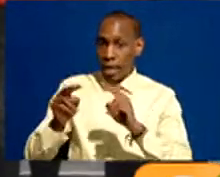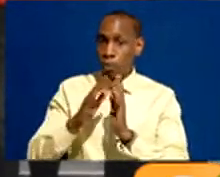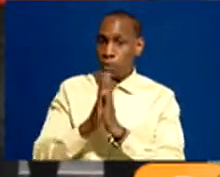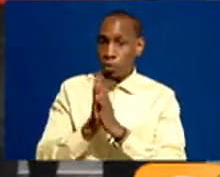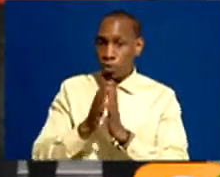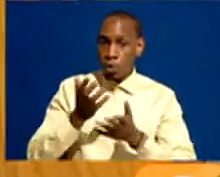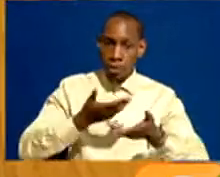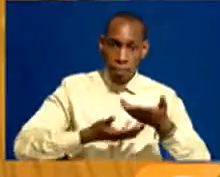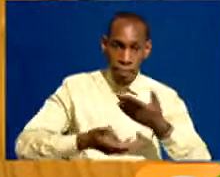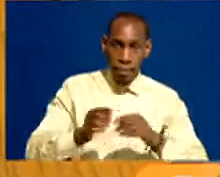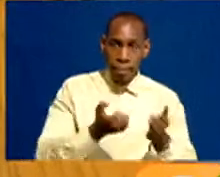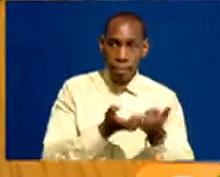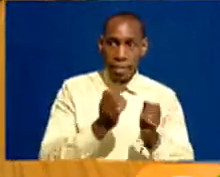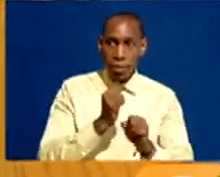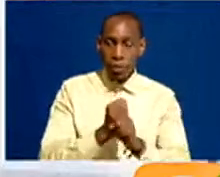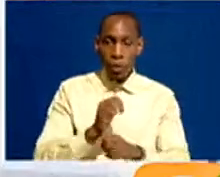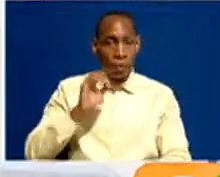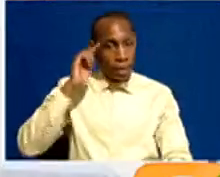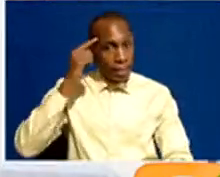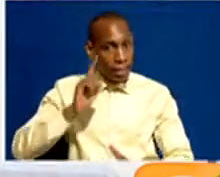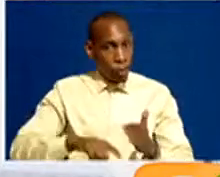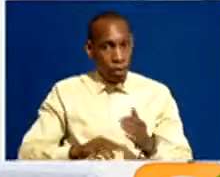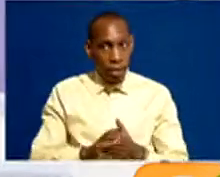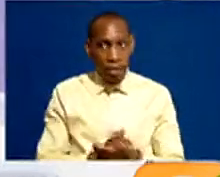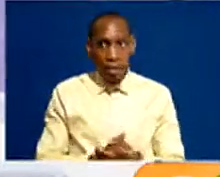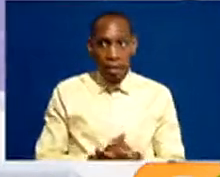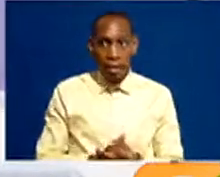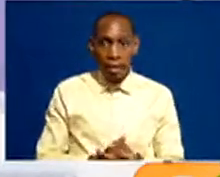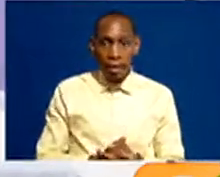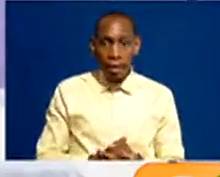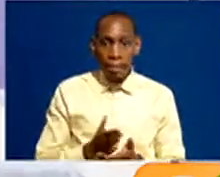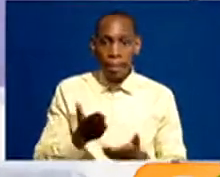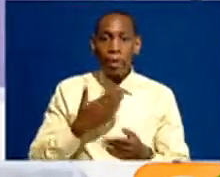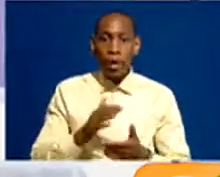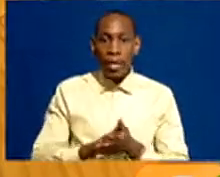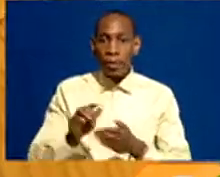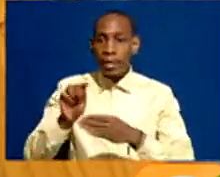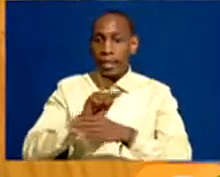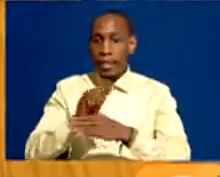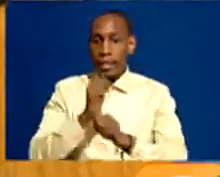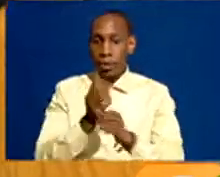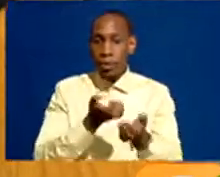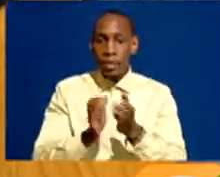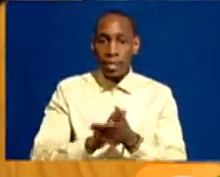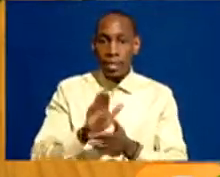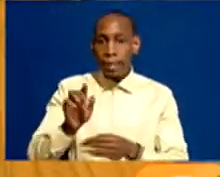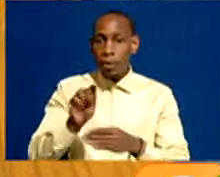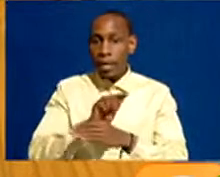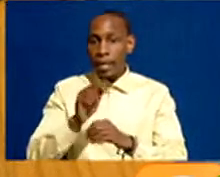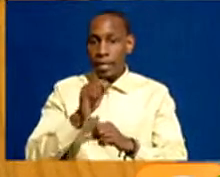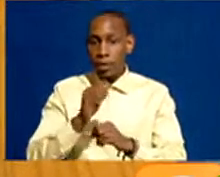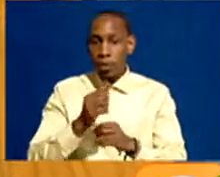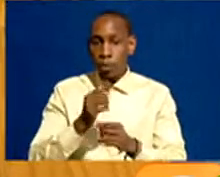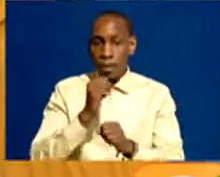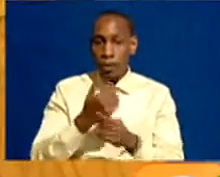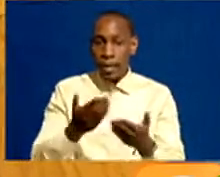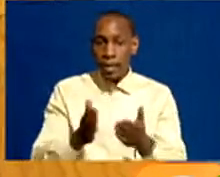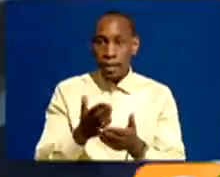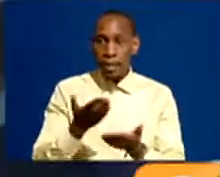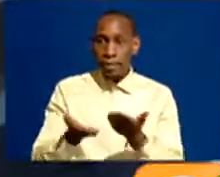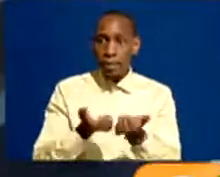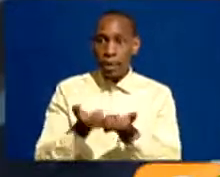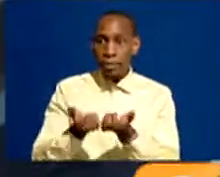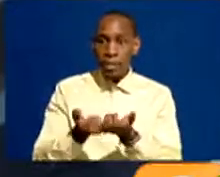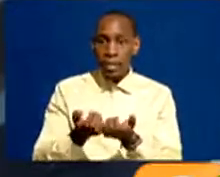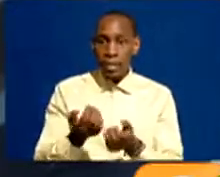akiangalia biashara unazozifanya, tadhani kwamba umekwenda kupata mafunzo ya kuhusiana na biashara. Kuna mafunzo yote umeyapata ama unafanya biashara namna